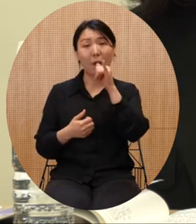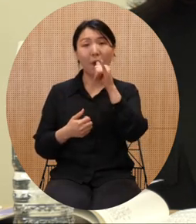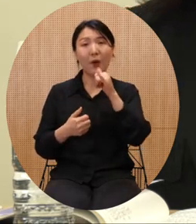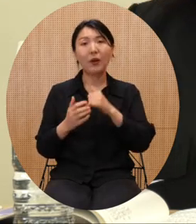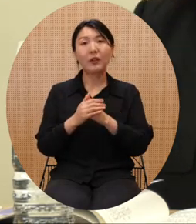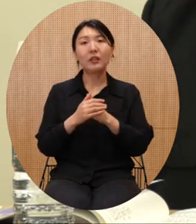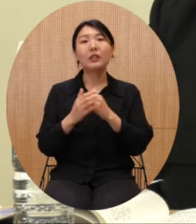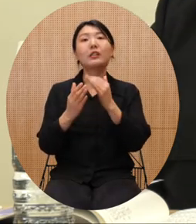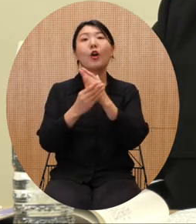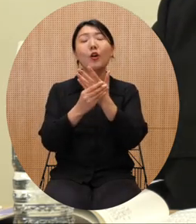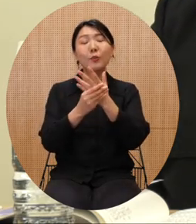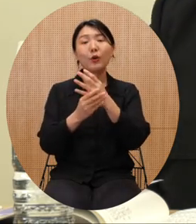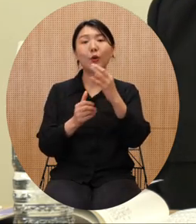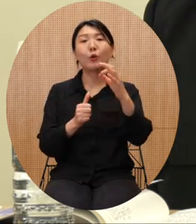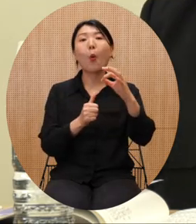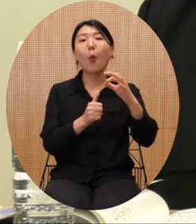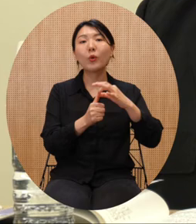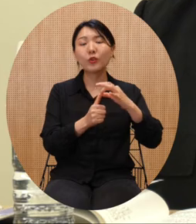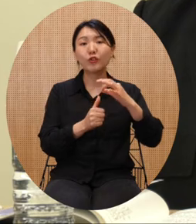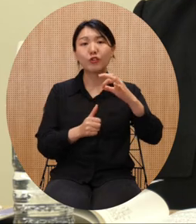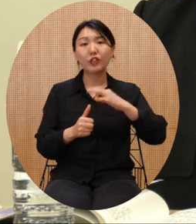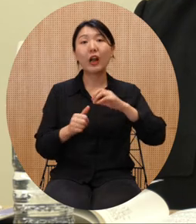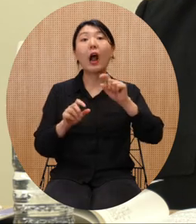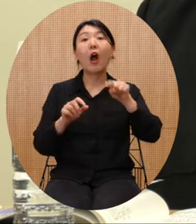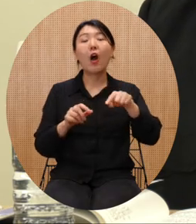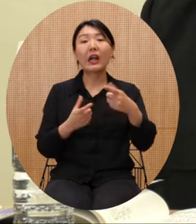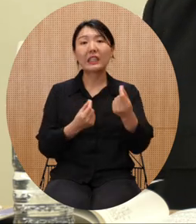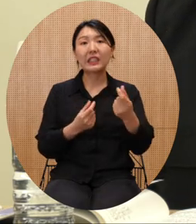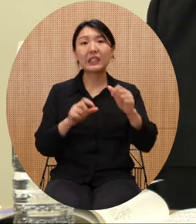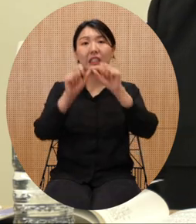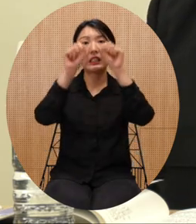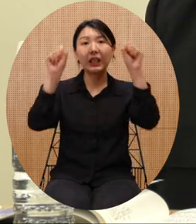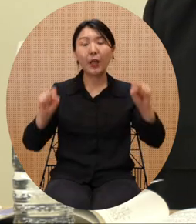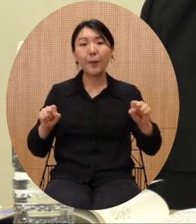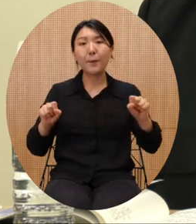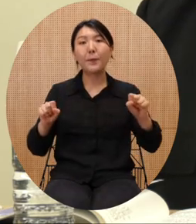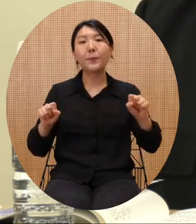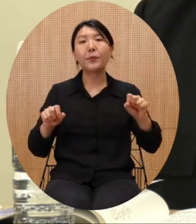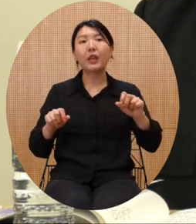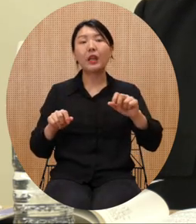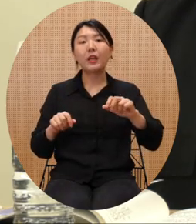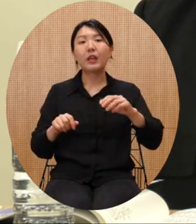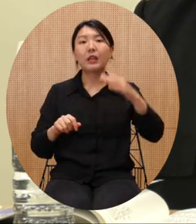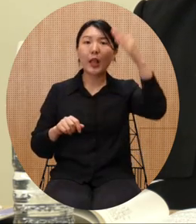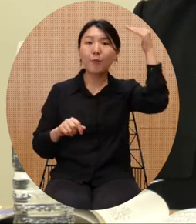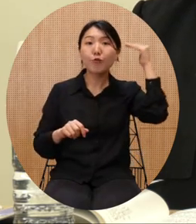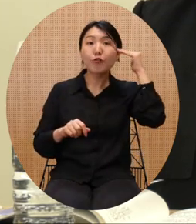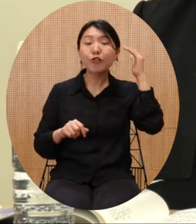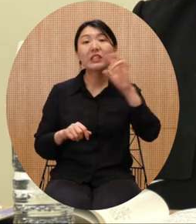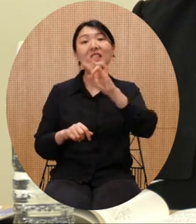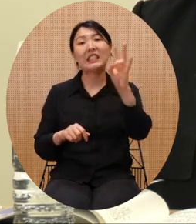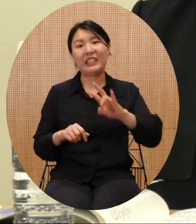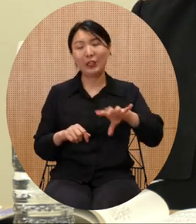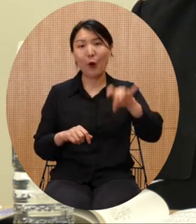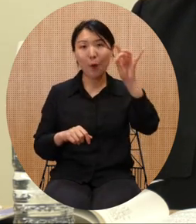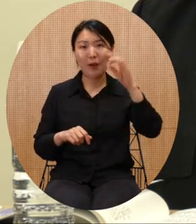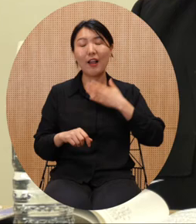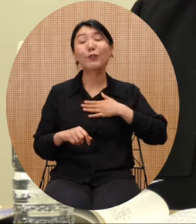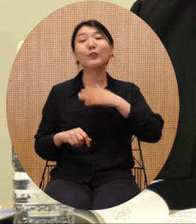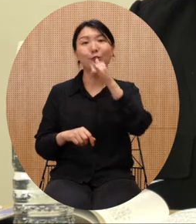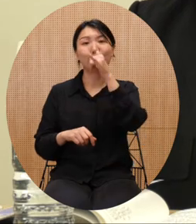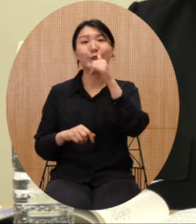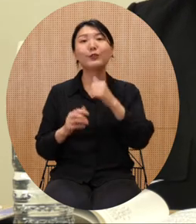현금으로 지원해주는 부분 그런 시스템이 뭐 대한민국 시흥시가 제일 먼저인 것도 알고 있었고